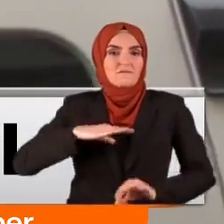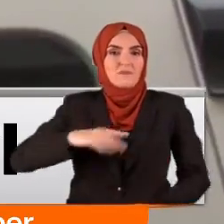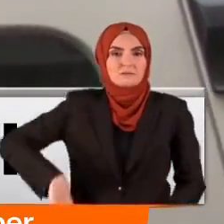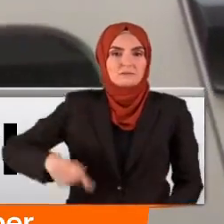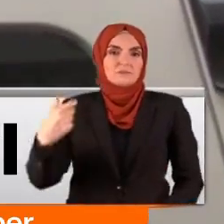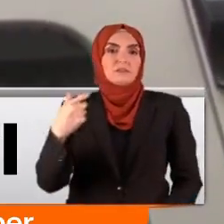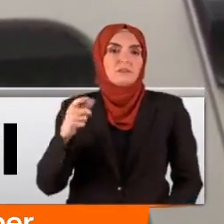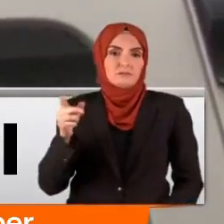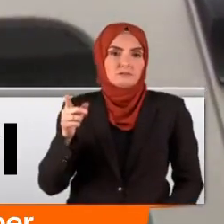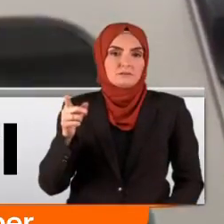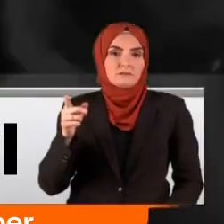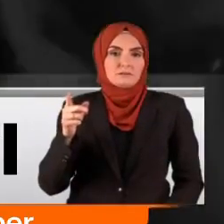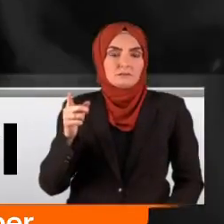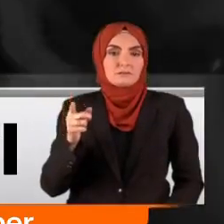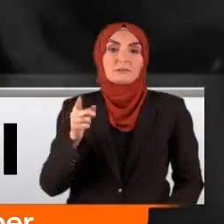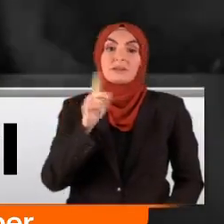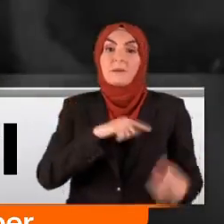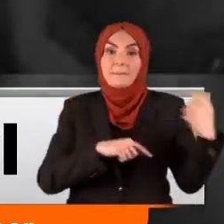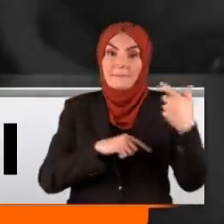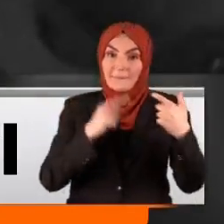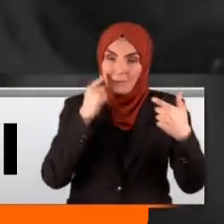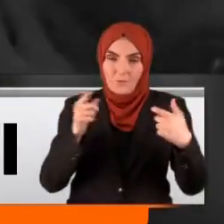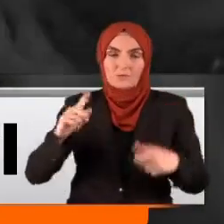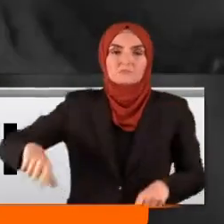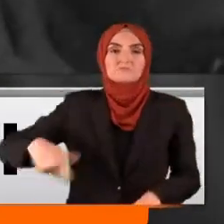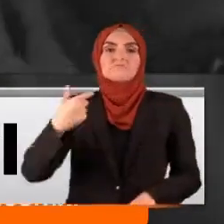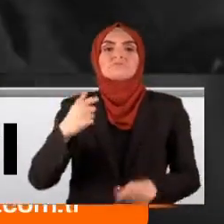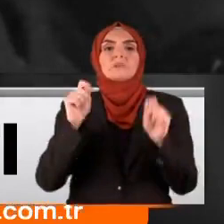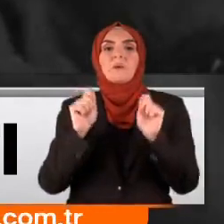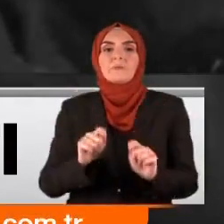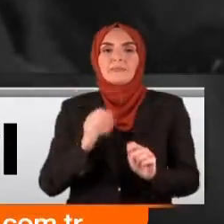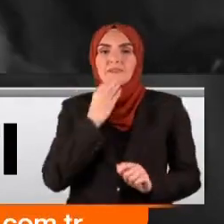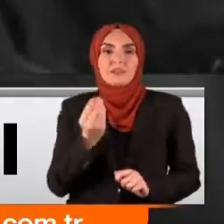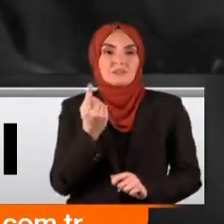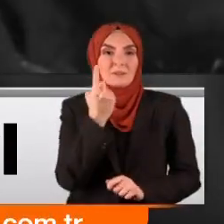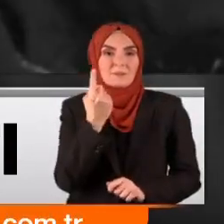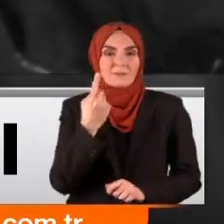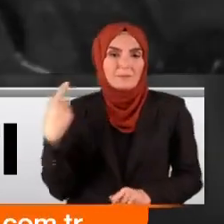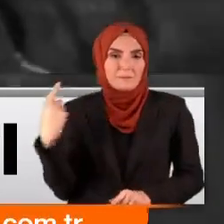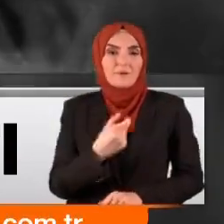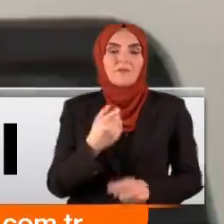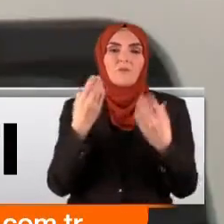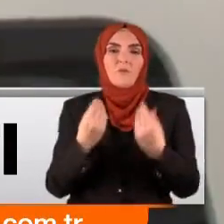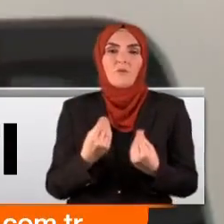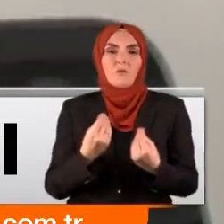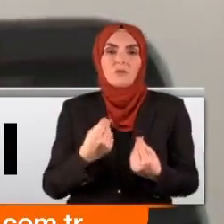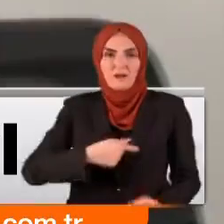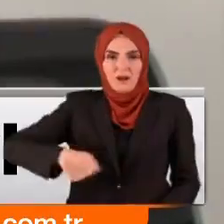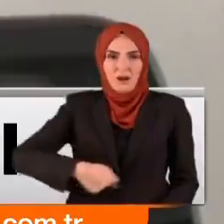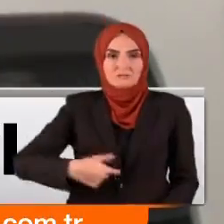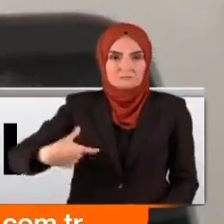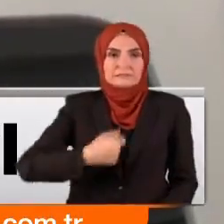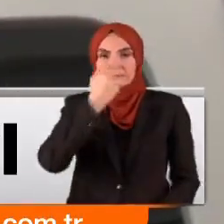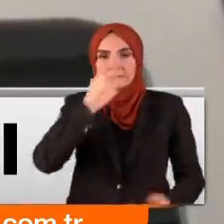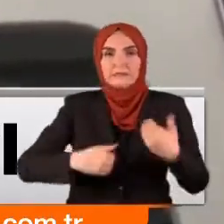zaten ateş etmeye başlayınca o da silahı çıkardı. Gençlerden biri kurşunların hedefi oldu. Evet. Bir kişi yaralandı burada. Karnından bir yer daha, ya bacağı